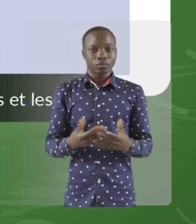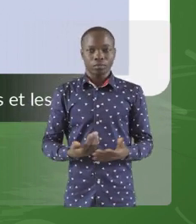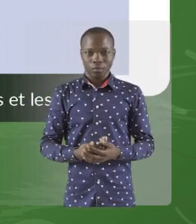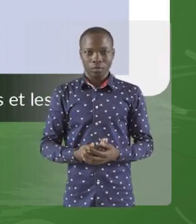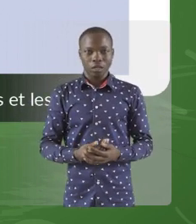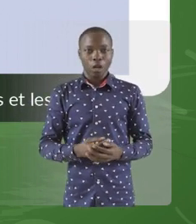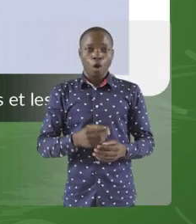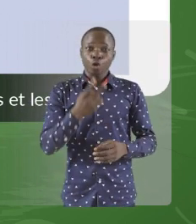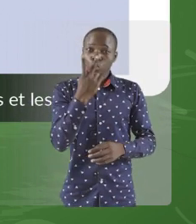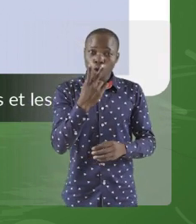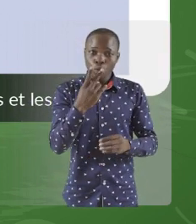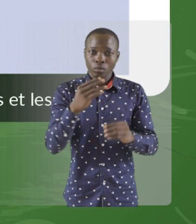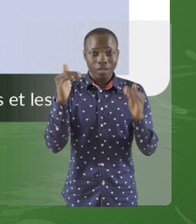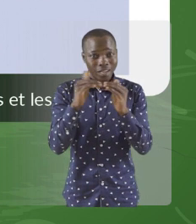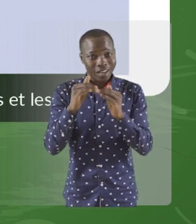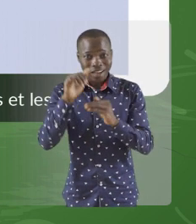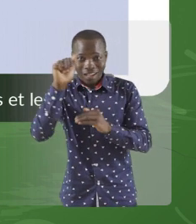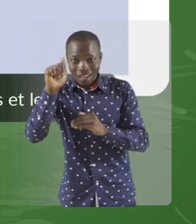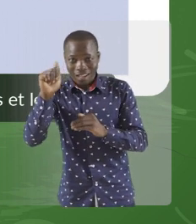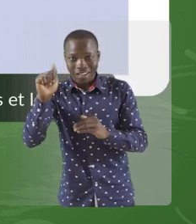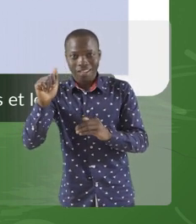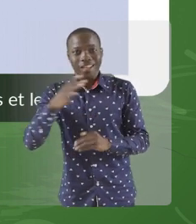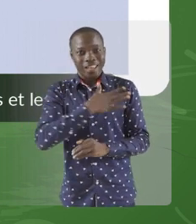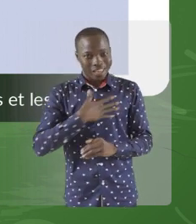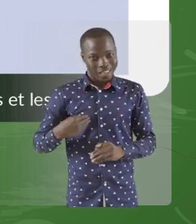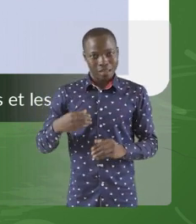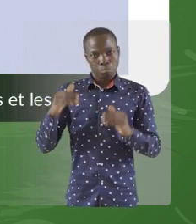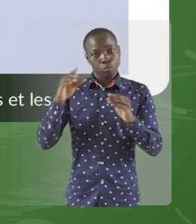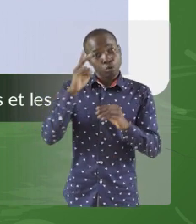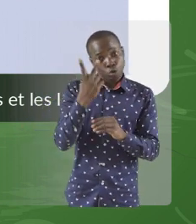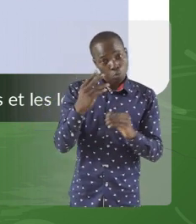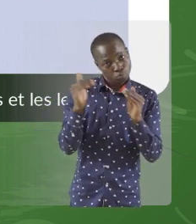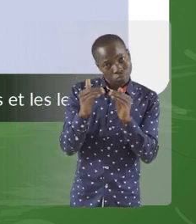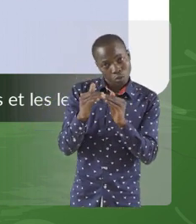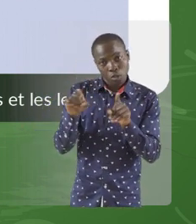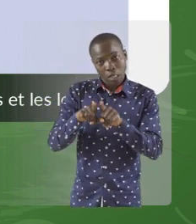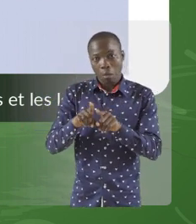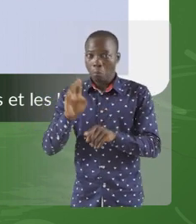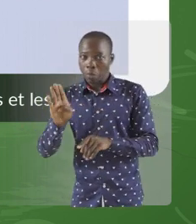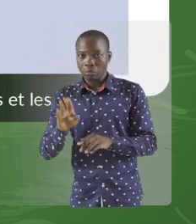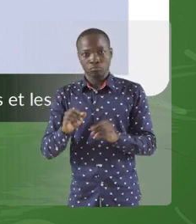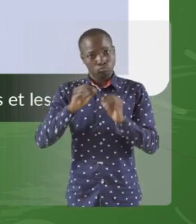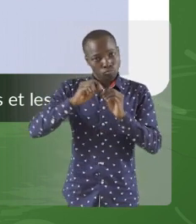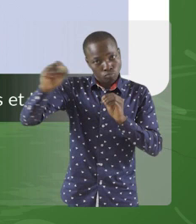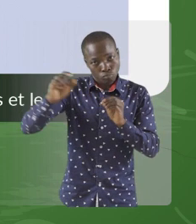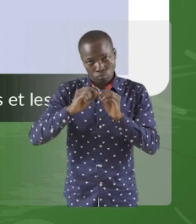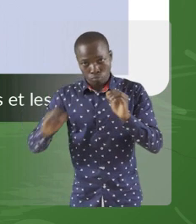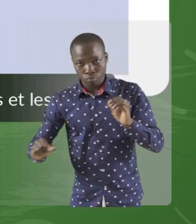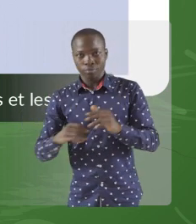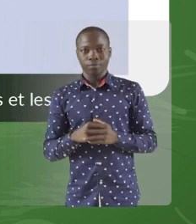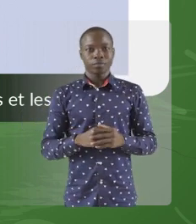à A, 2 est encore associé à B. 3.